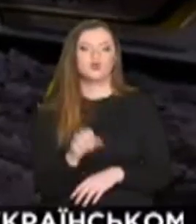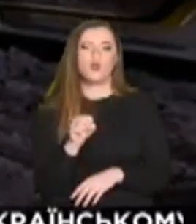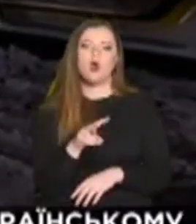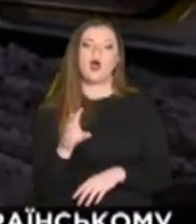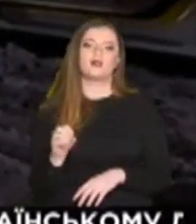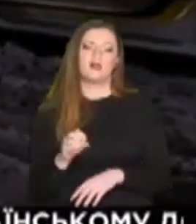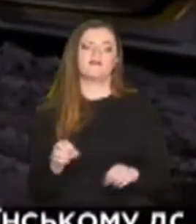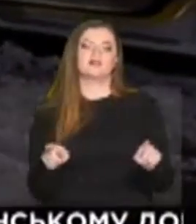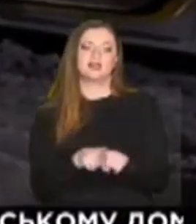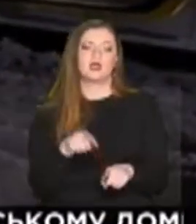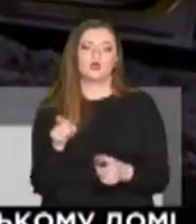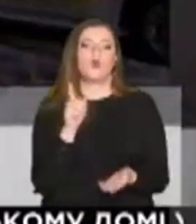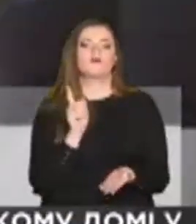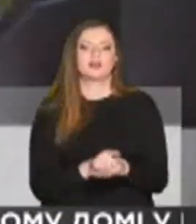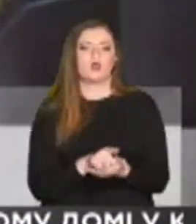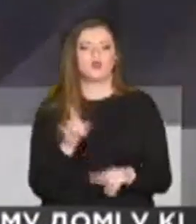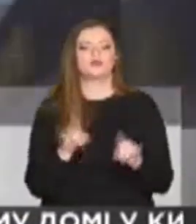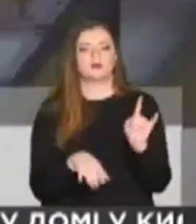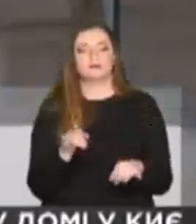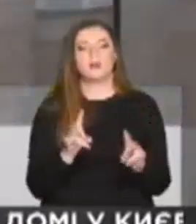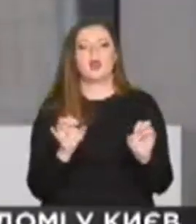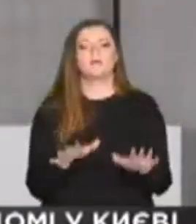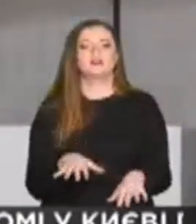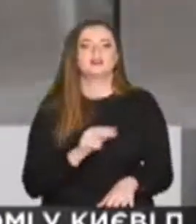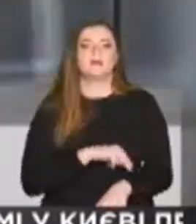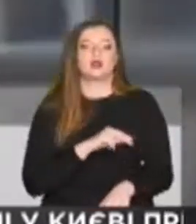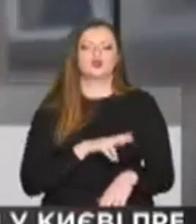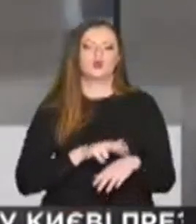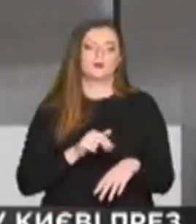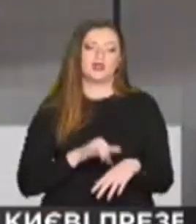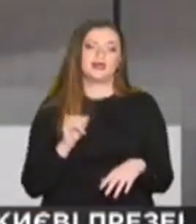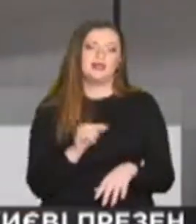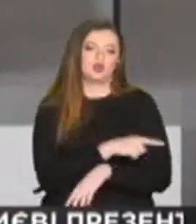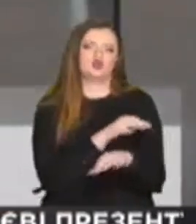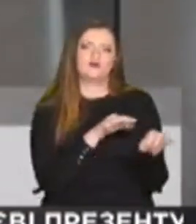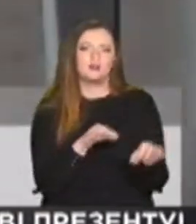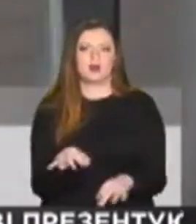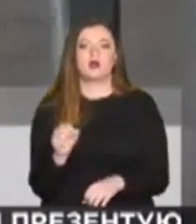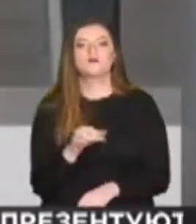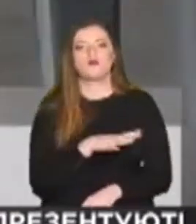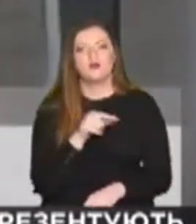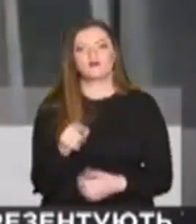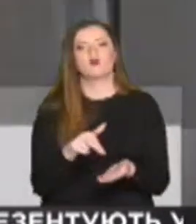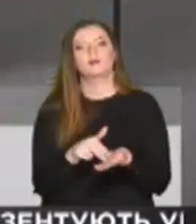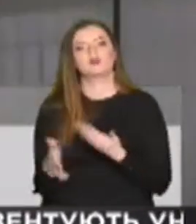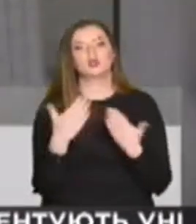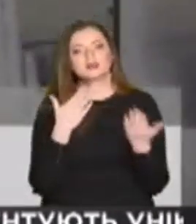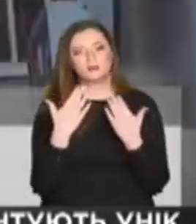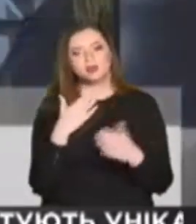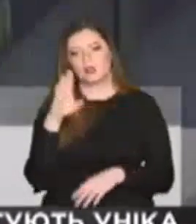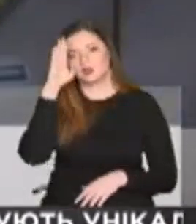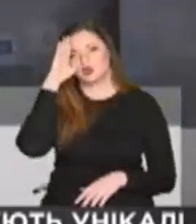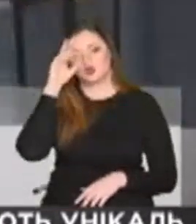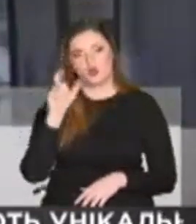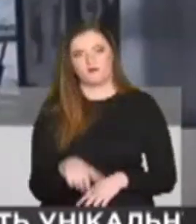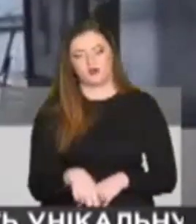але все-таки його вдалося відмовити. На місці працюють поліцейські та швидка, ймовірно, вони пішли спілкуватися із